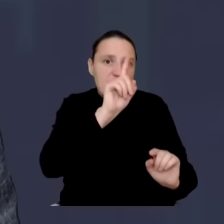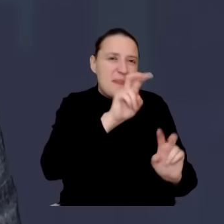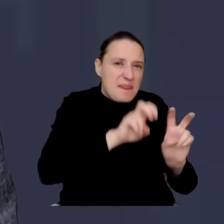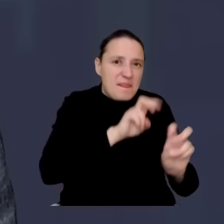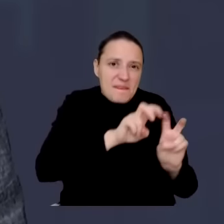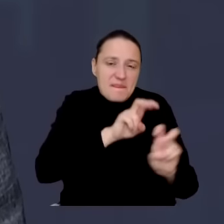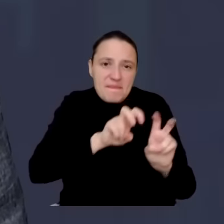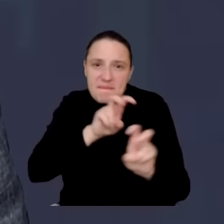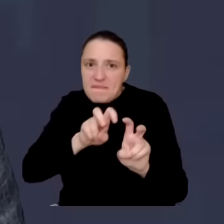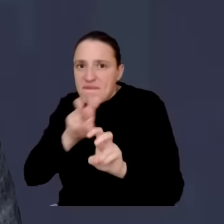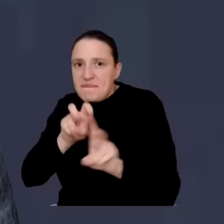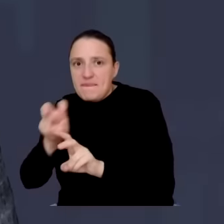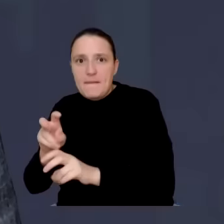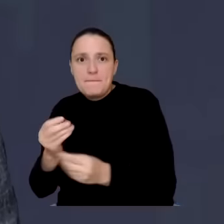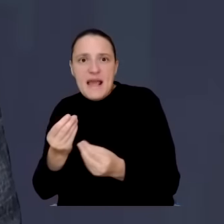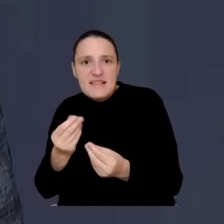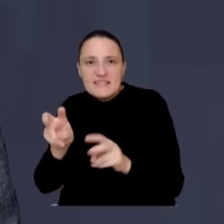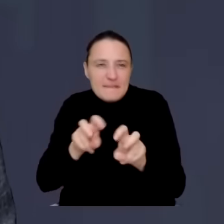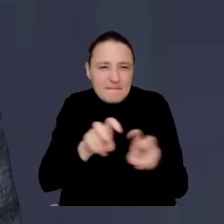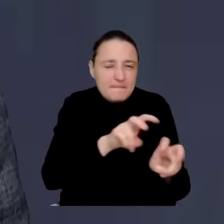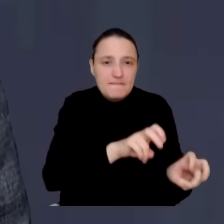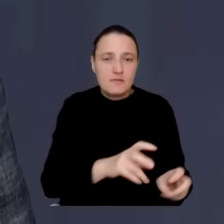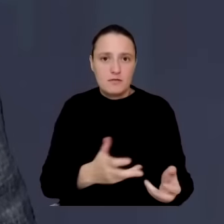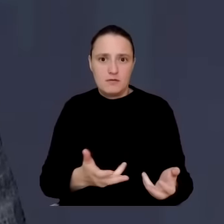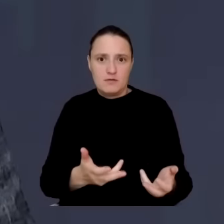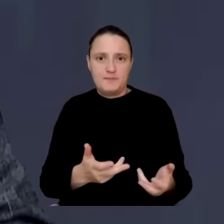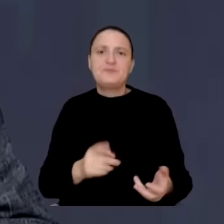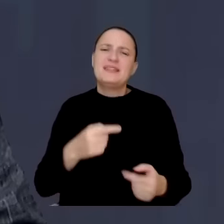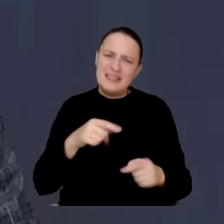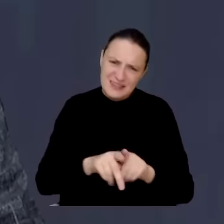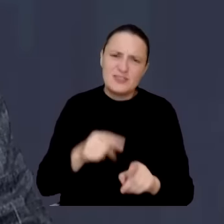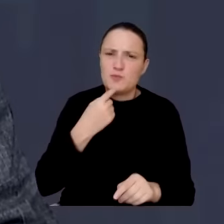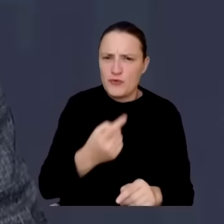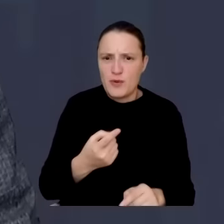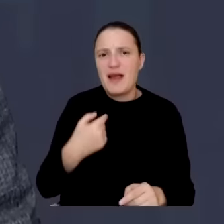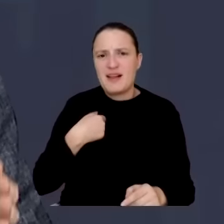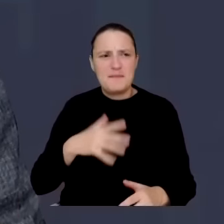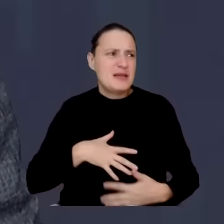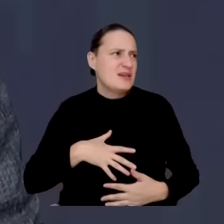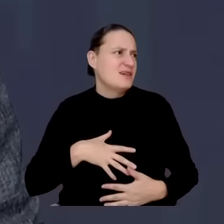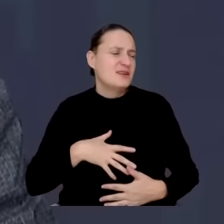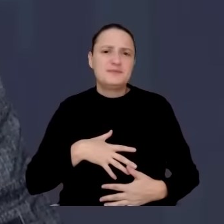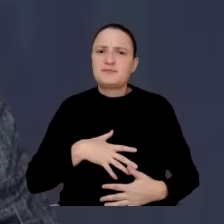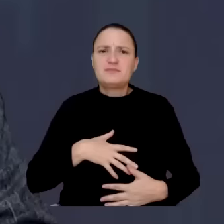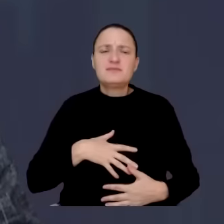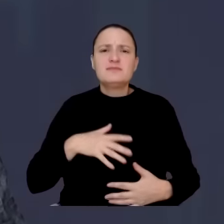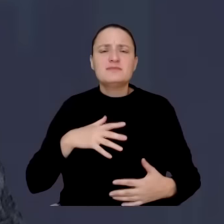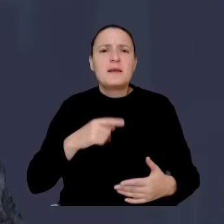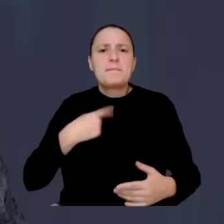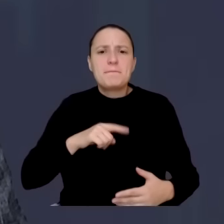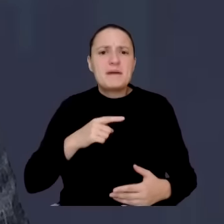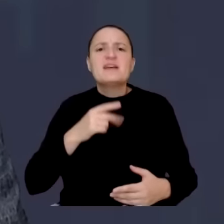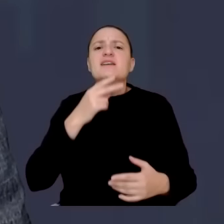takie przyciąganie takich drobnych pieniędzy bo ja też jeszcze tutaj powiedziałem niestety ale oburza nas w Polakach najczęściej właśnie takie drobne